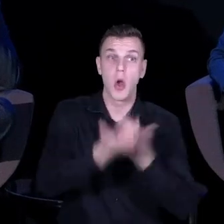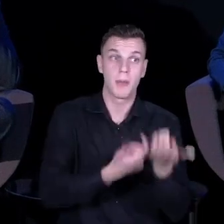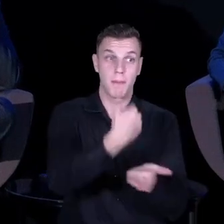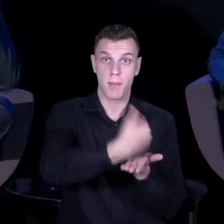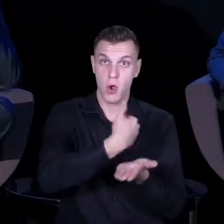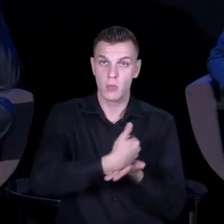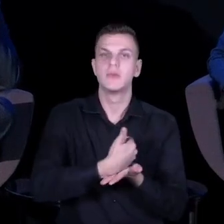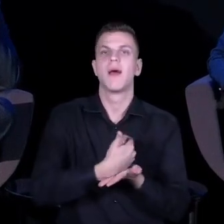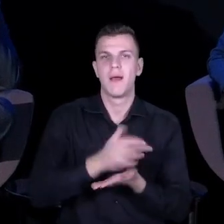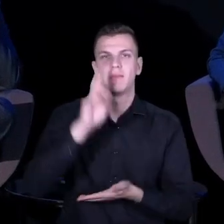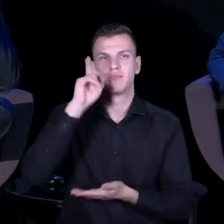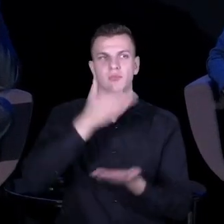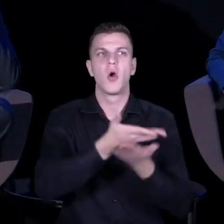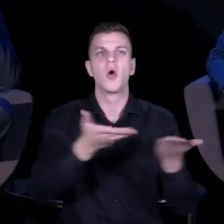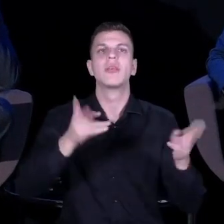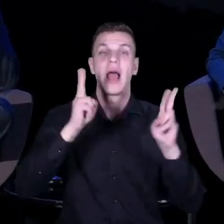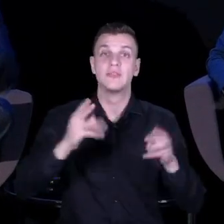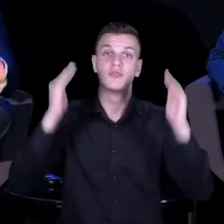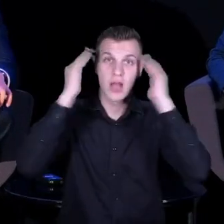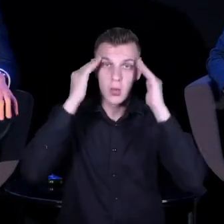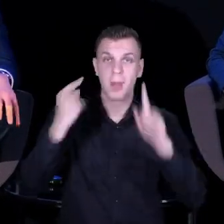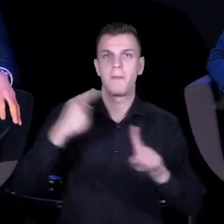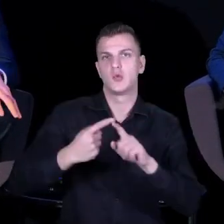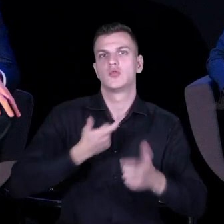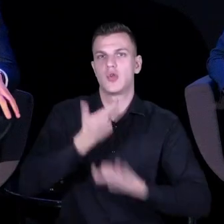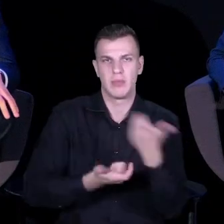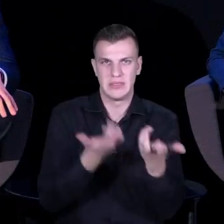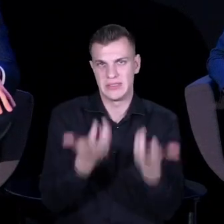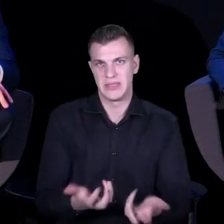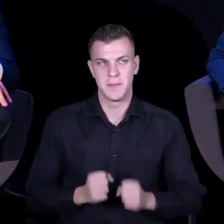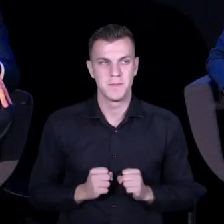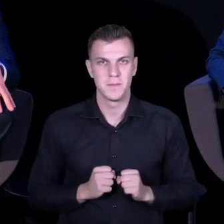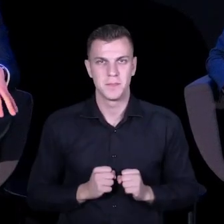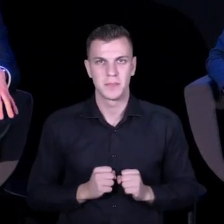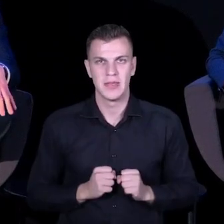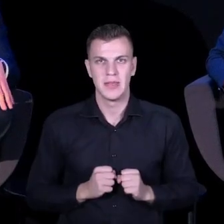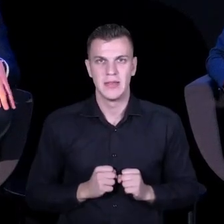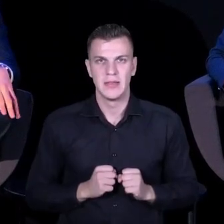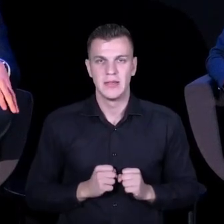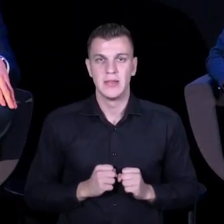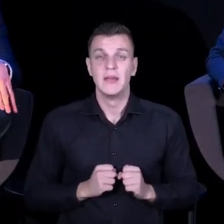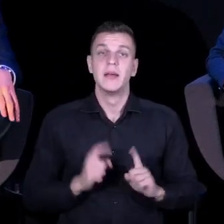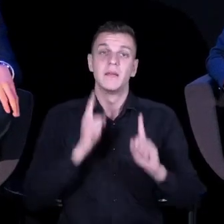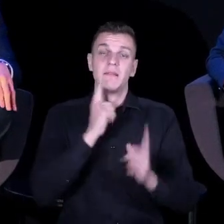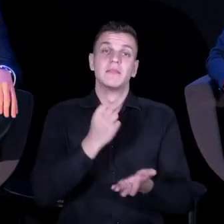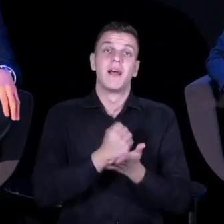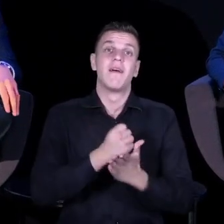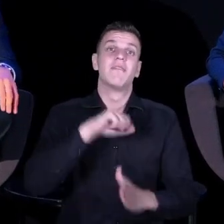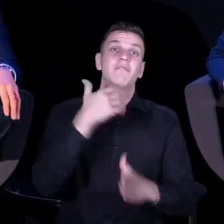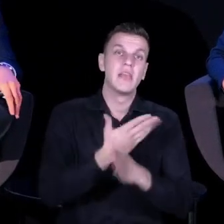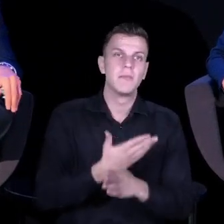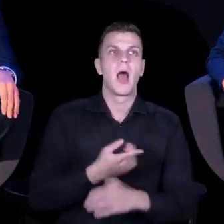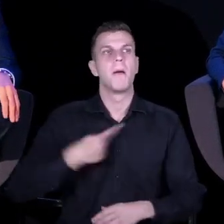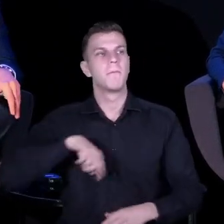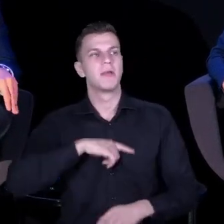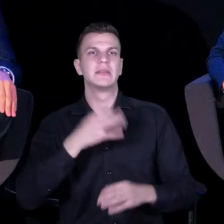Jeżeli chodzi o wsparcie dla firm, no nie mamy jakichś ekstra dedykowanych